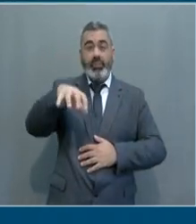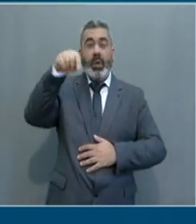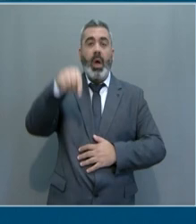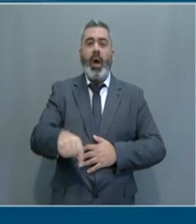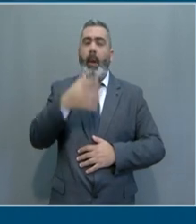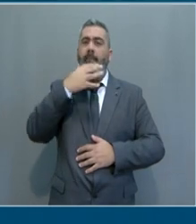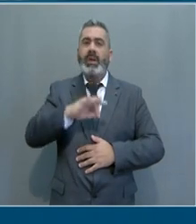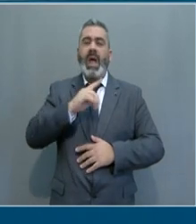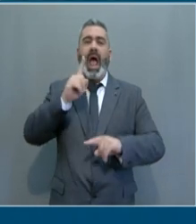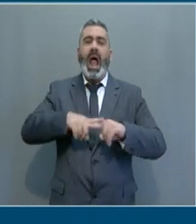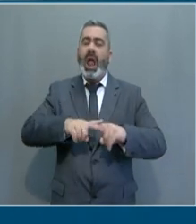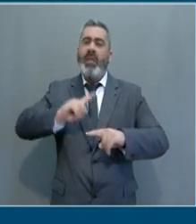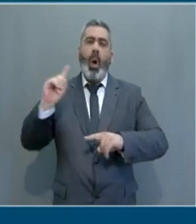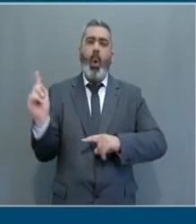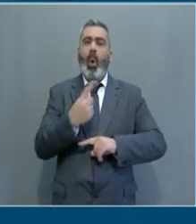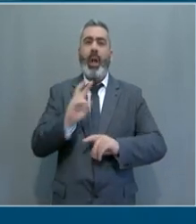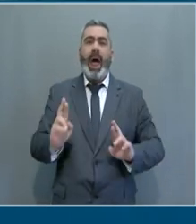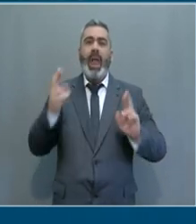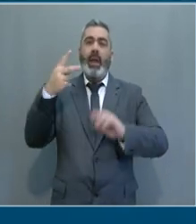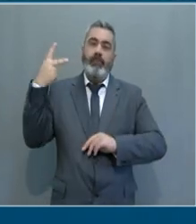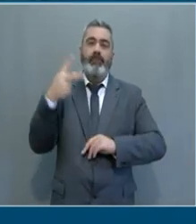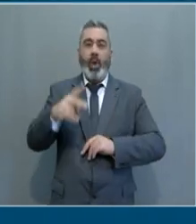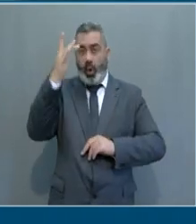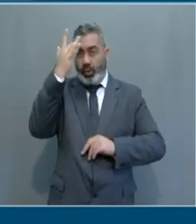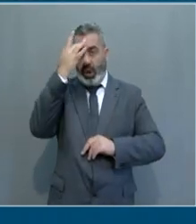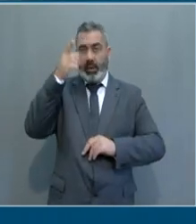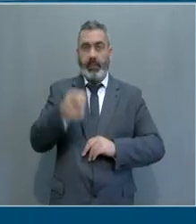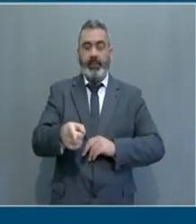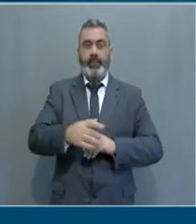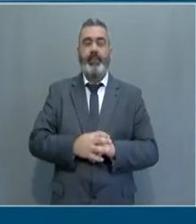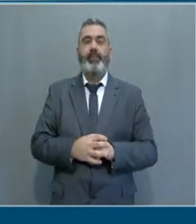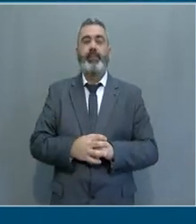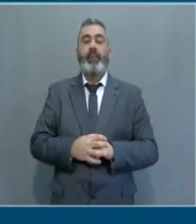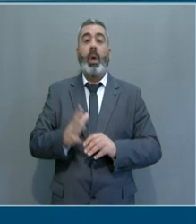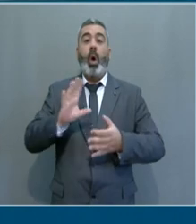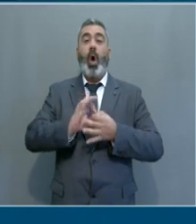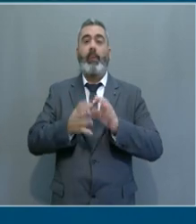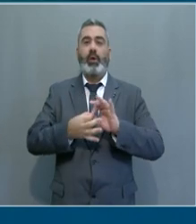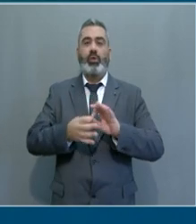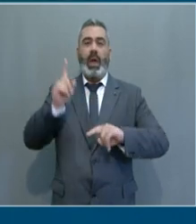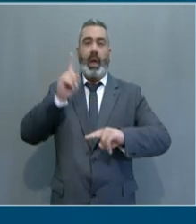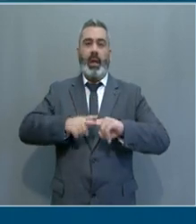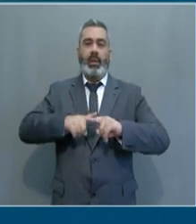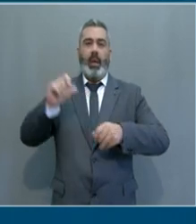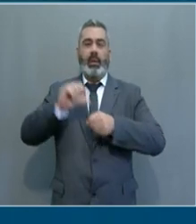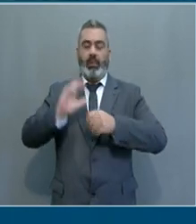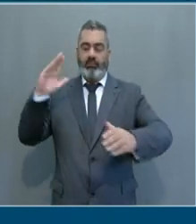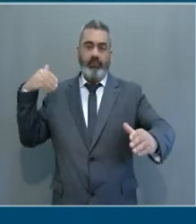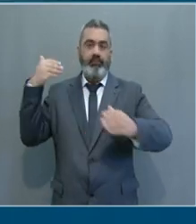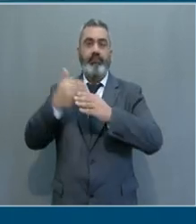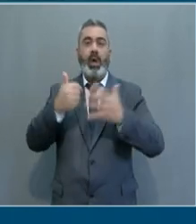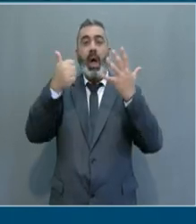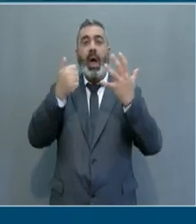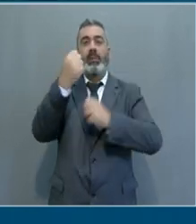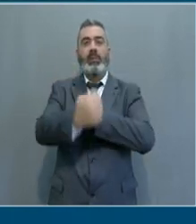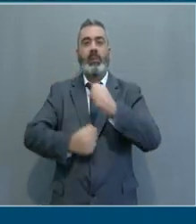ενεργειακή καρδιά της Ελλάδας. Φίλες και φίλοι, ο Όμιλος Ελληνικά Πετρέλαια, για περισσότερα από 60 χρόνια,